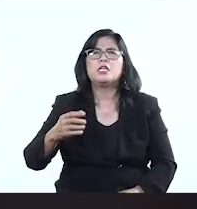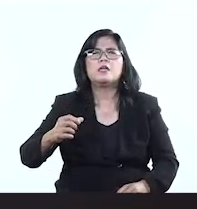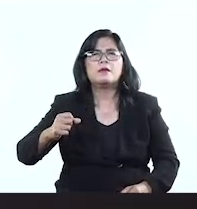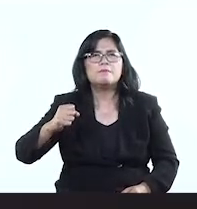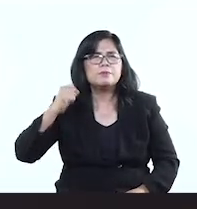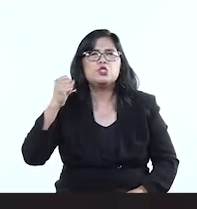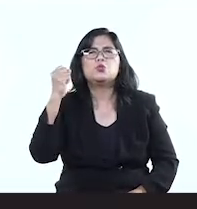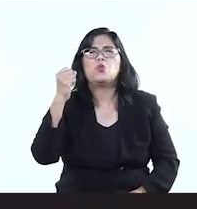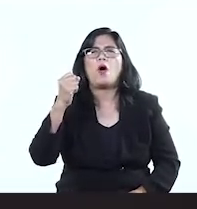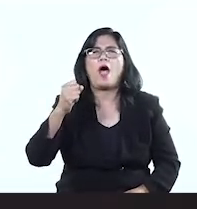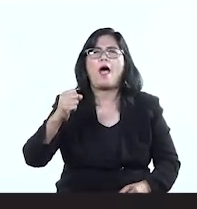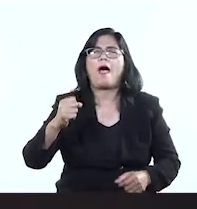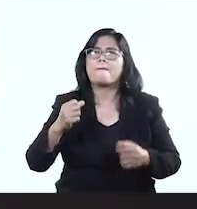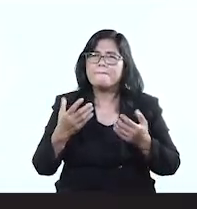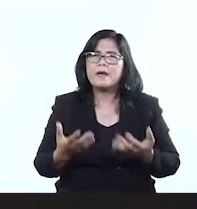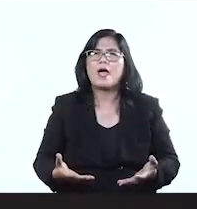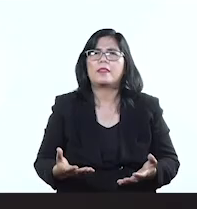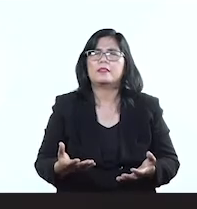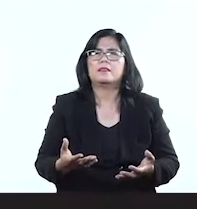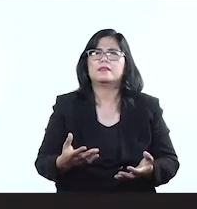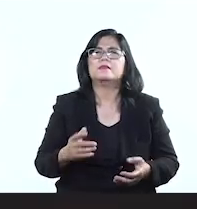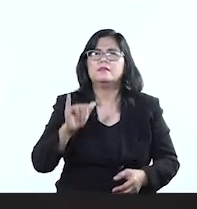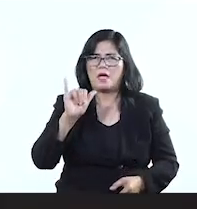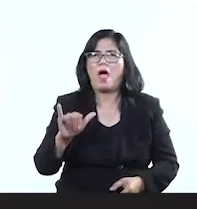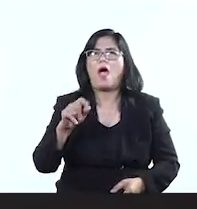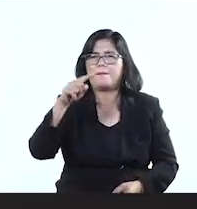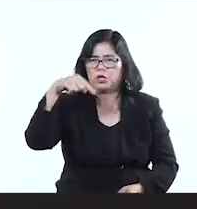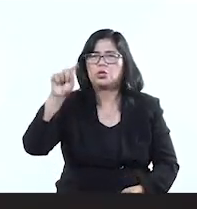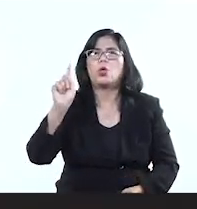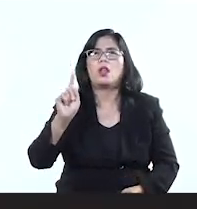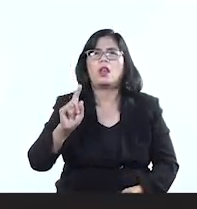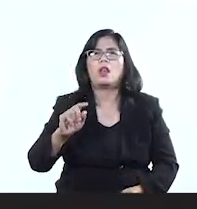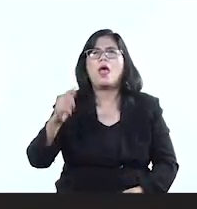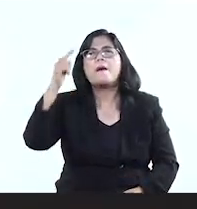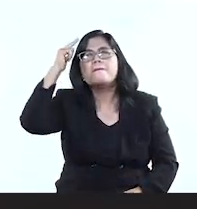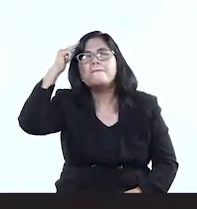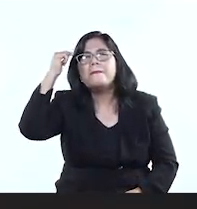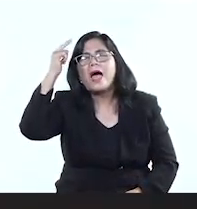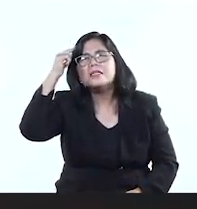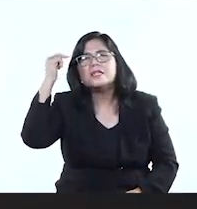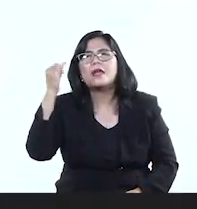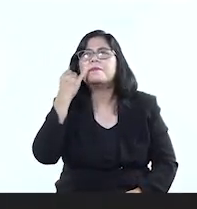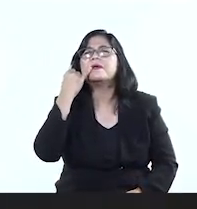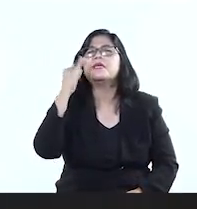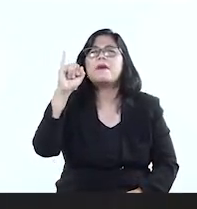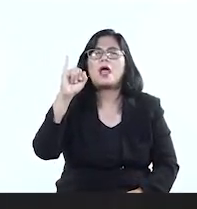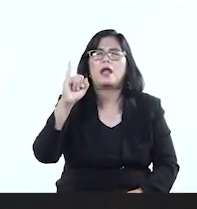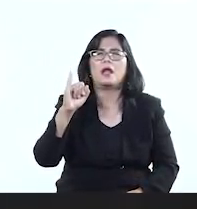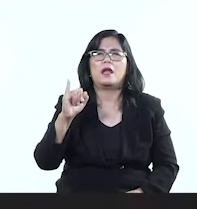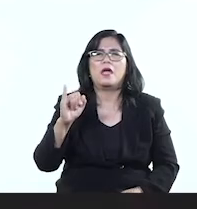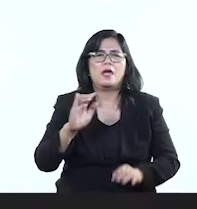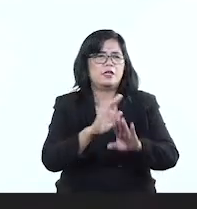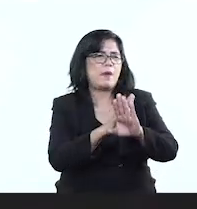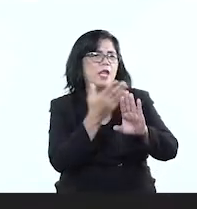hai hidup tak selamanya bisa persis seperti kita harapkan Hai tapi belajar beriman body